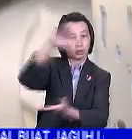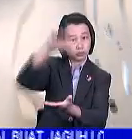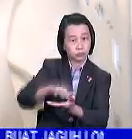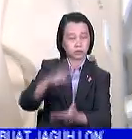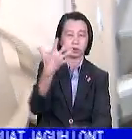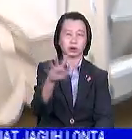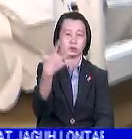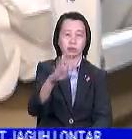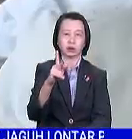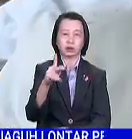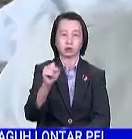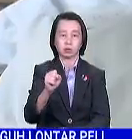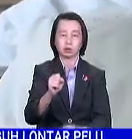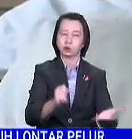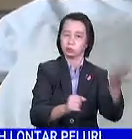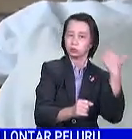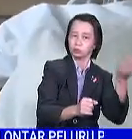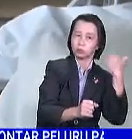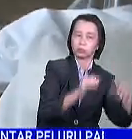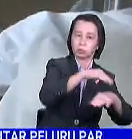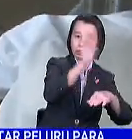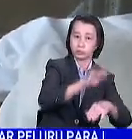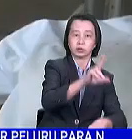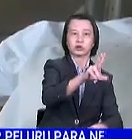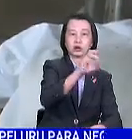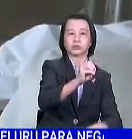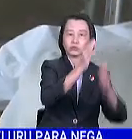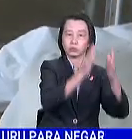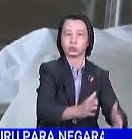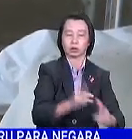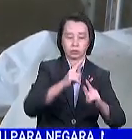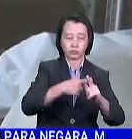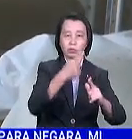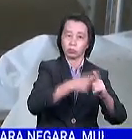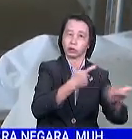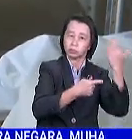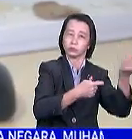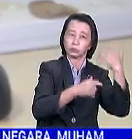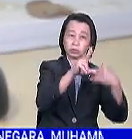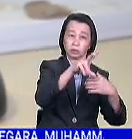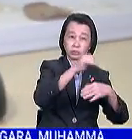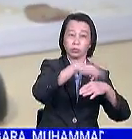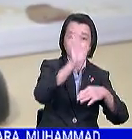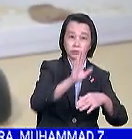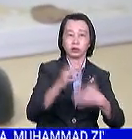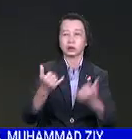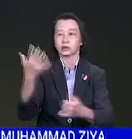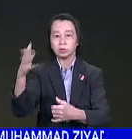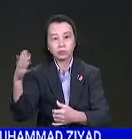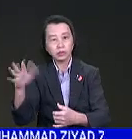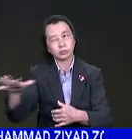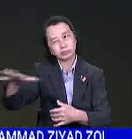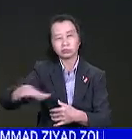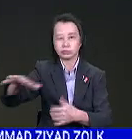15 kes sehari berbanding kematian yang melebihi 30 pesakit pada bulan-bulan yang lalu. Jelas pakar